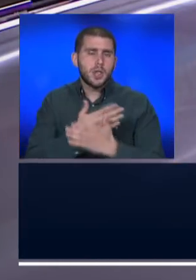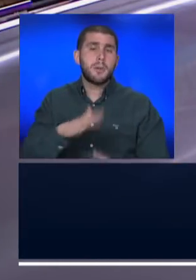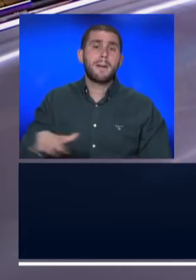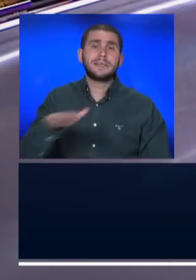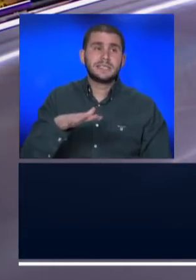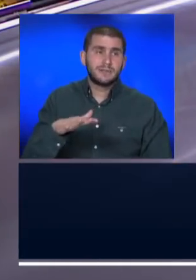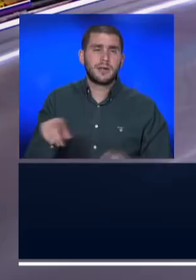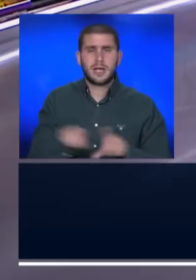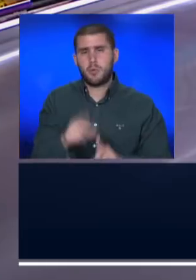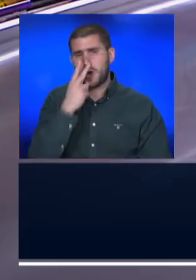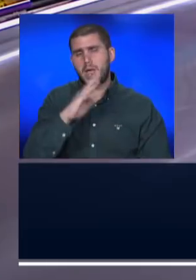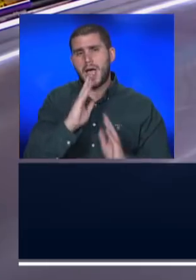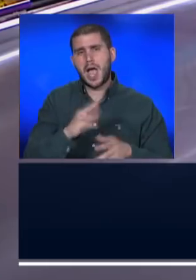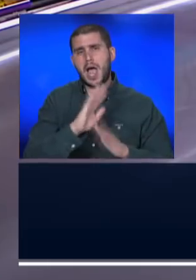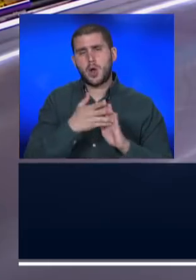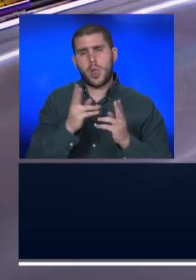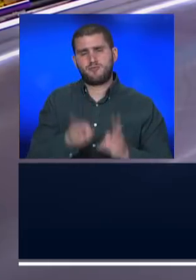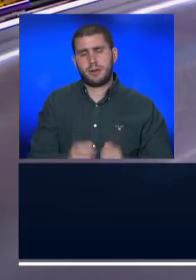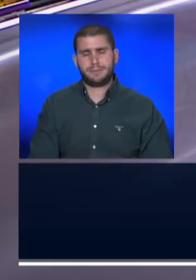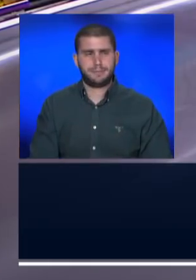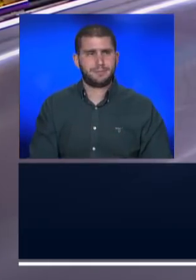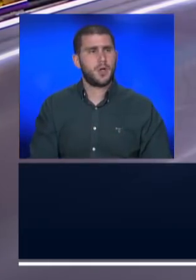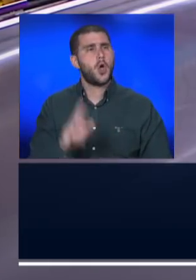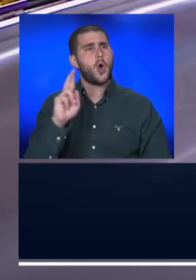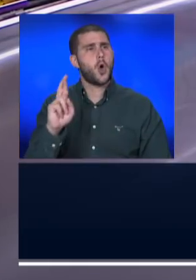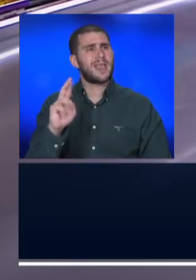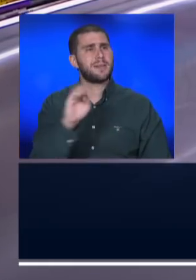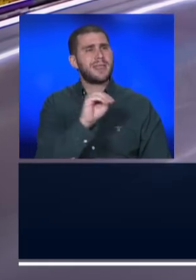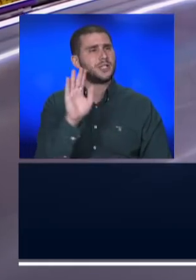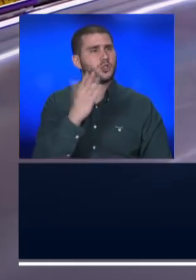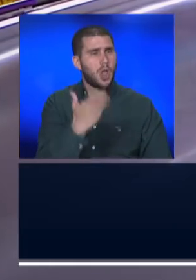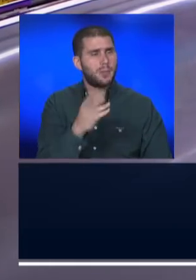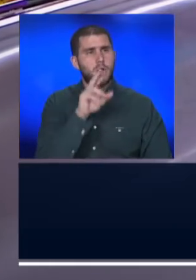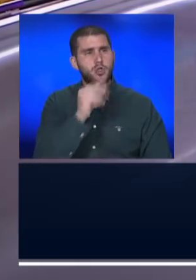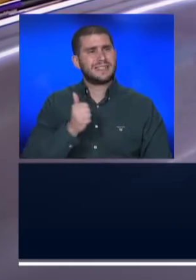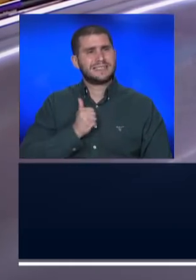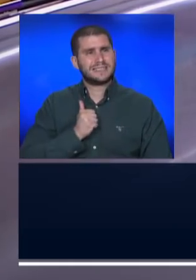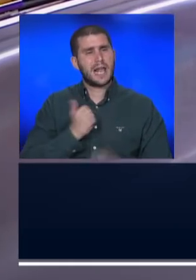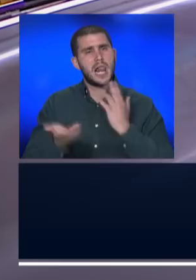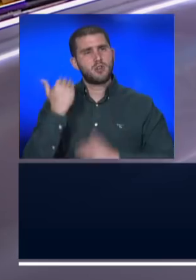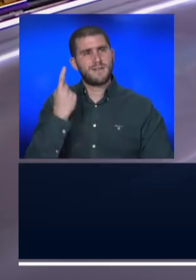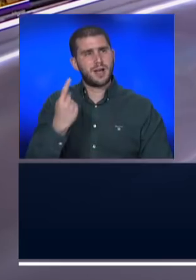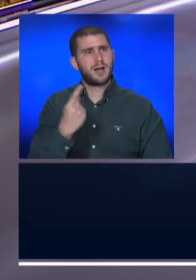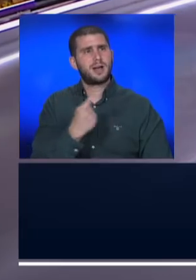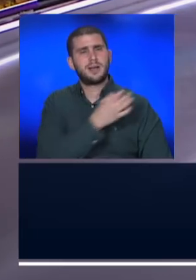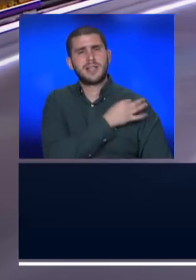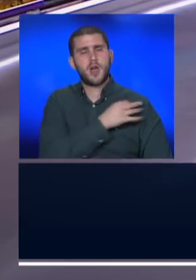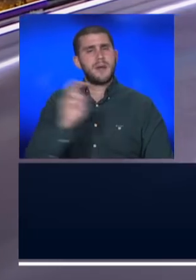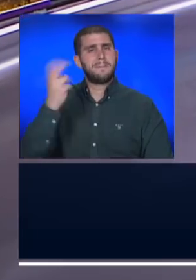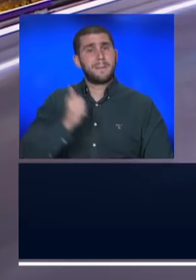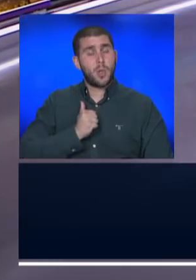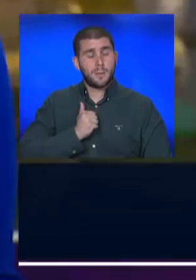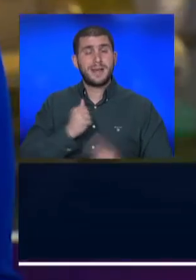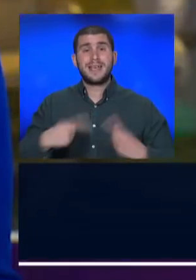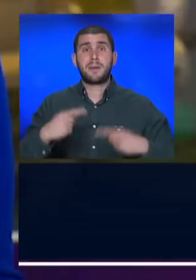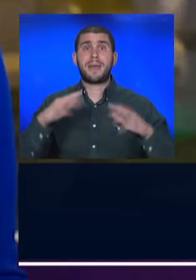יכול לקרות. רונן מנליס, שלום. שלום וברוכה. דובר צהל לשעבר, תת-אלוף במילואים. יממה עשירית למבצע